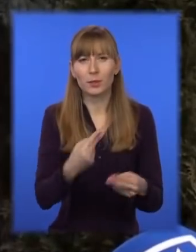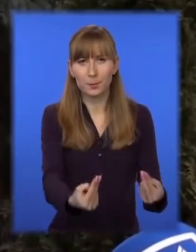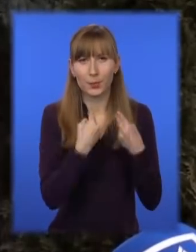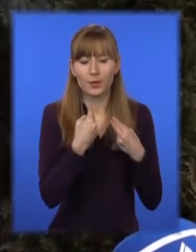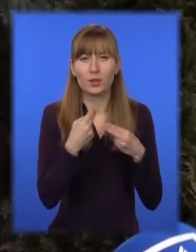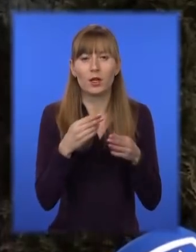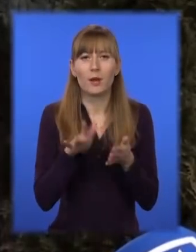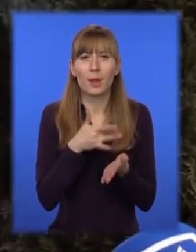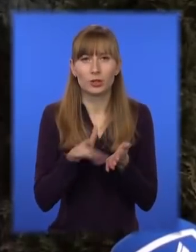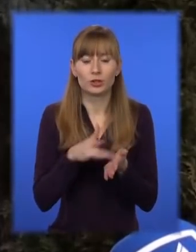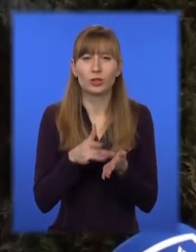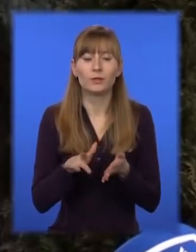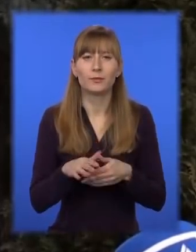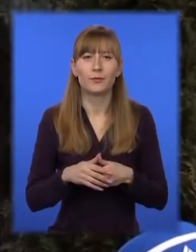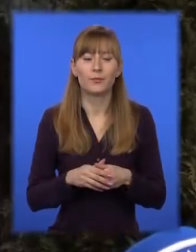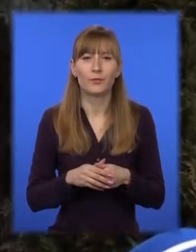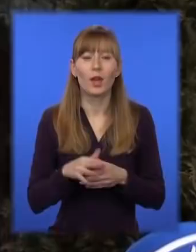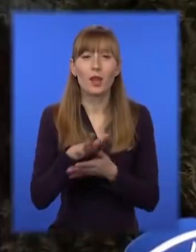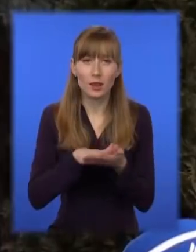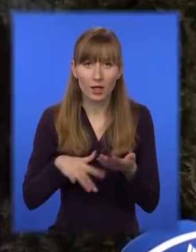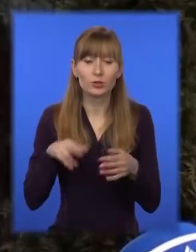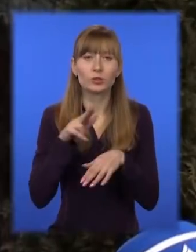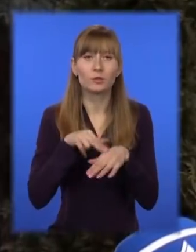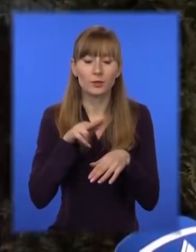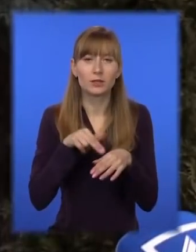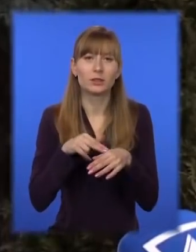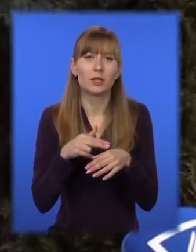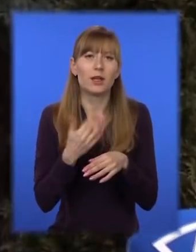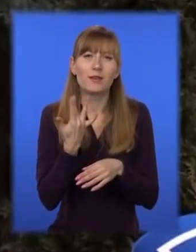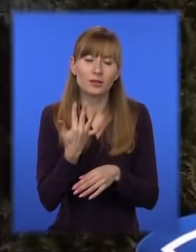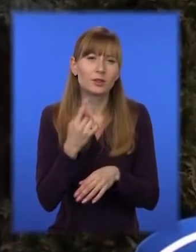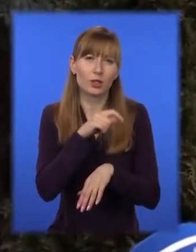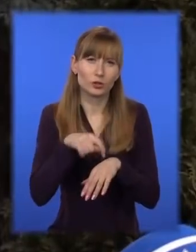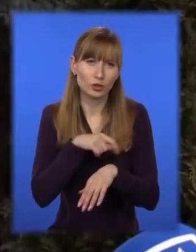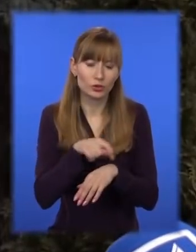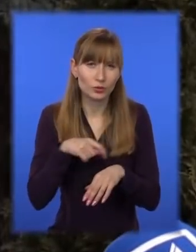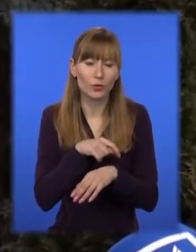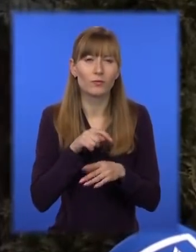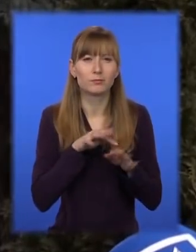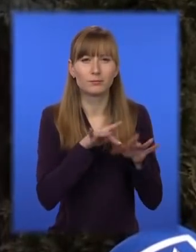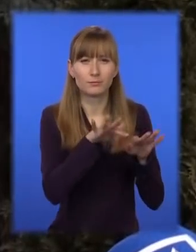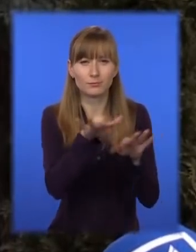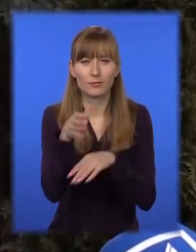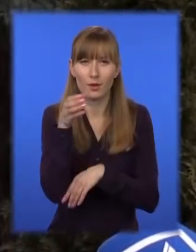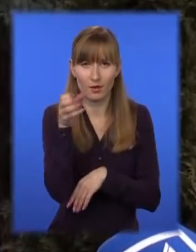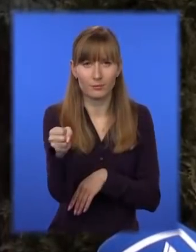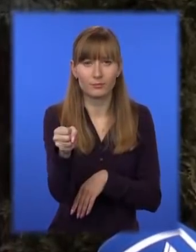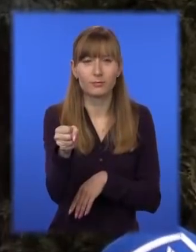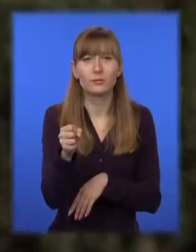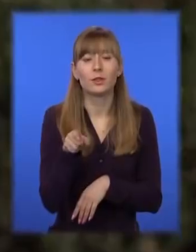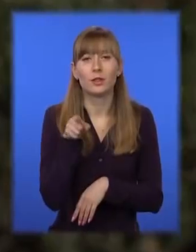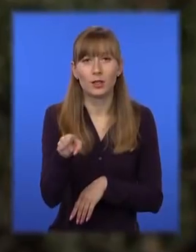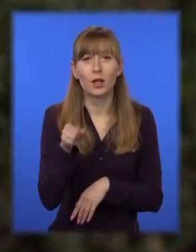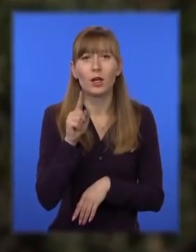планшет. Оперативним співробітникам Криворізького відділу поліції знадобилося лічені години для того, щоб встановити особу